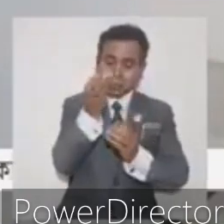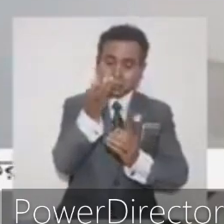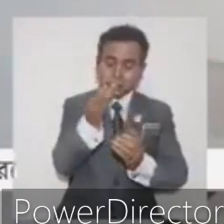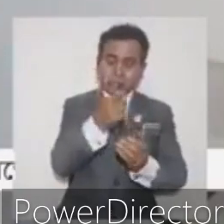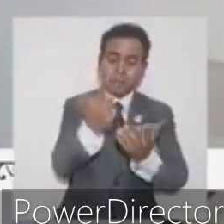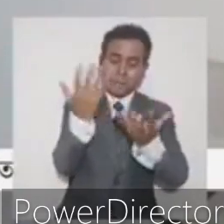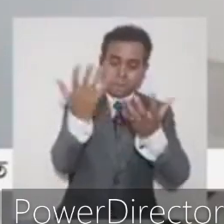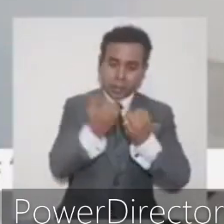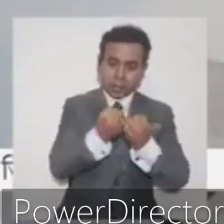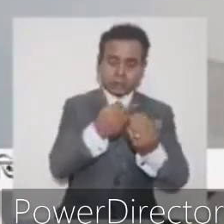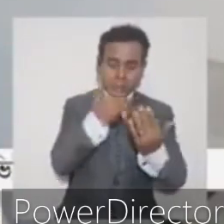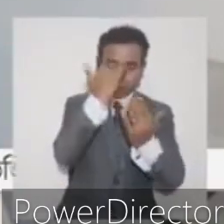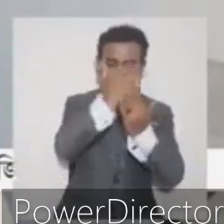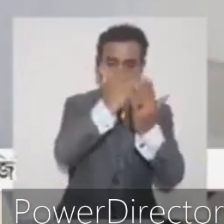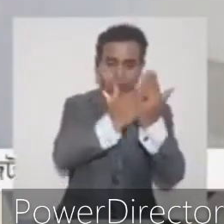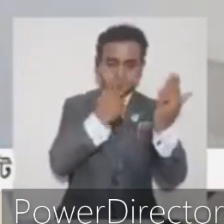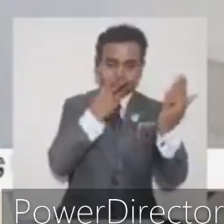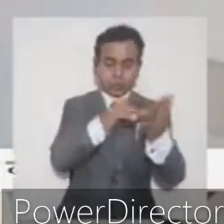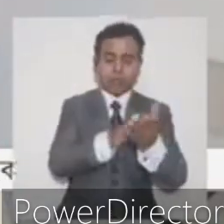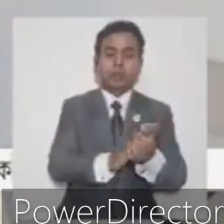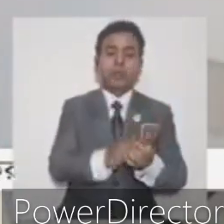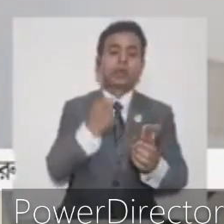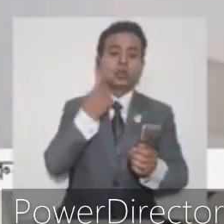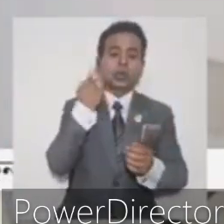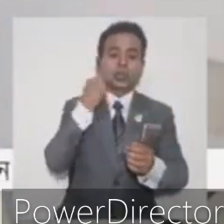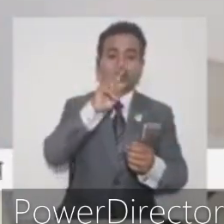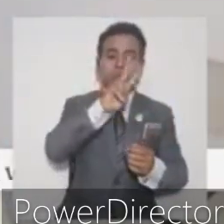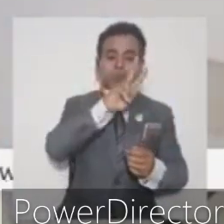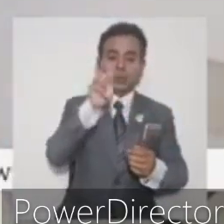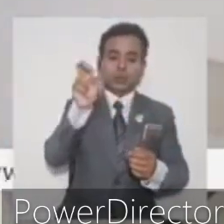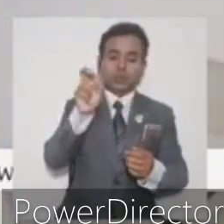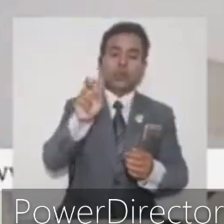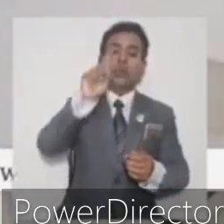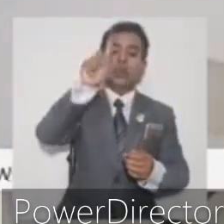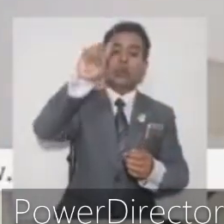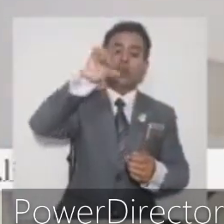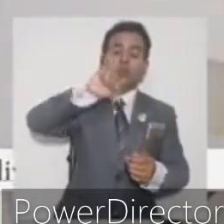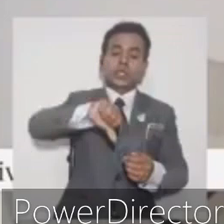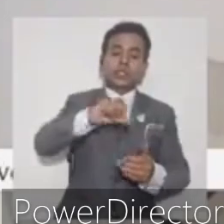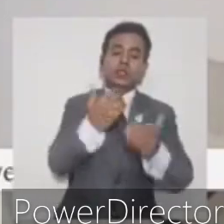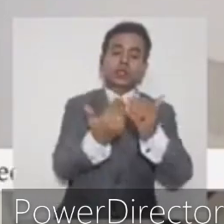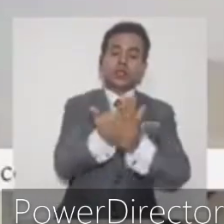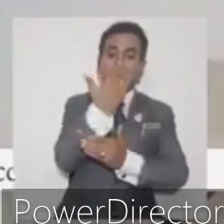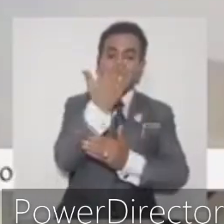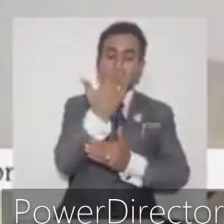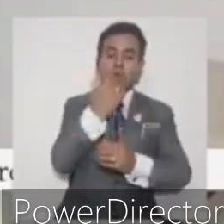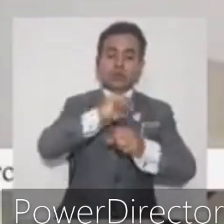1231। সকলকে ধন্যবাদ, আসসালামু আলাইকুম।